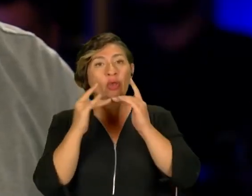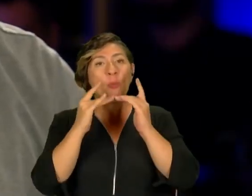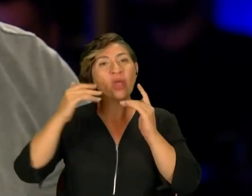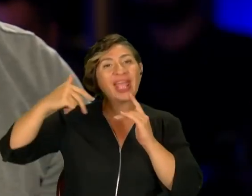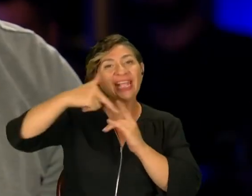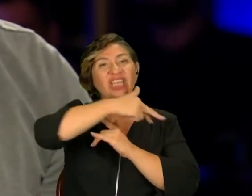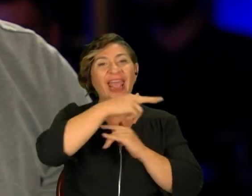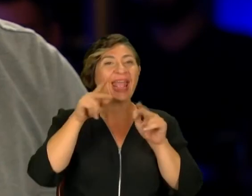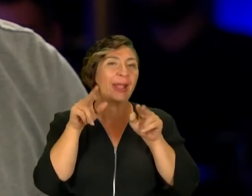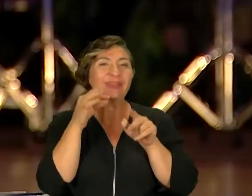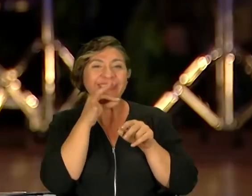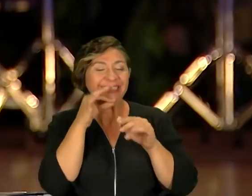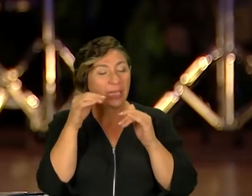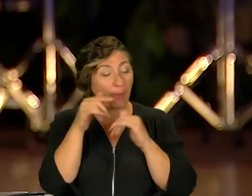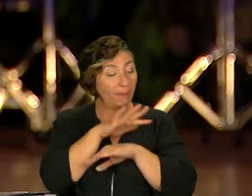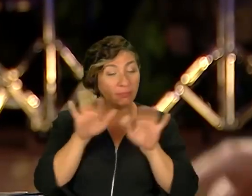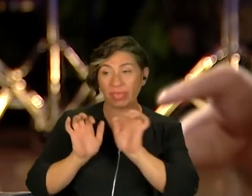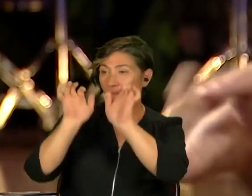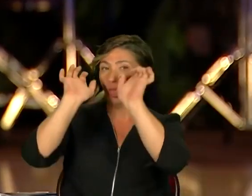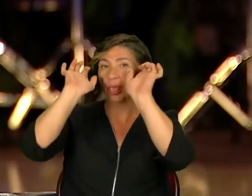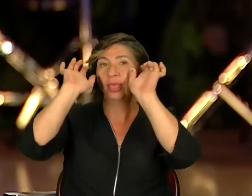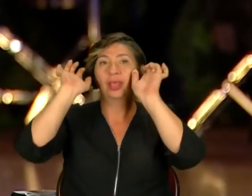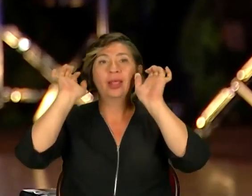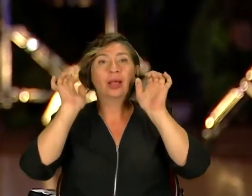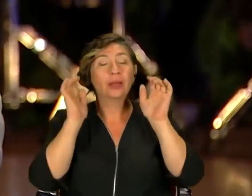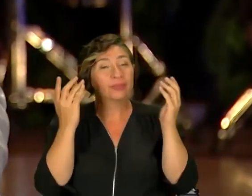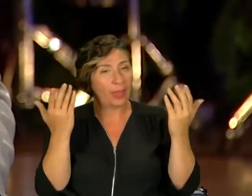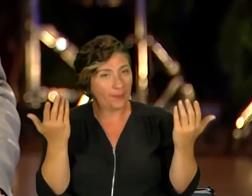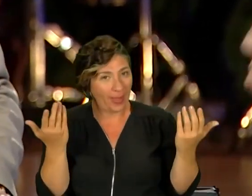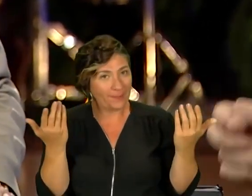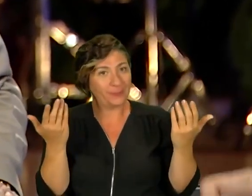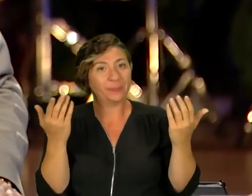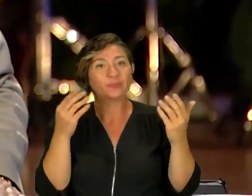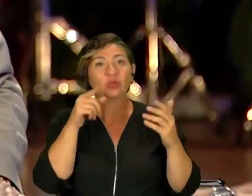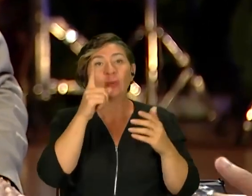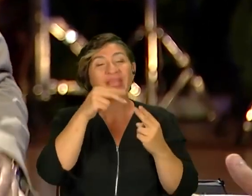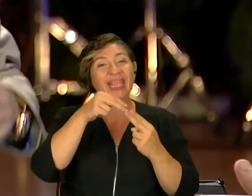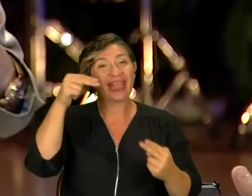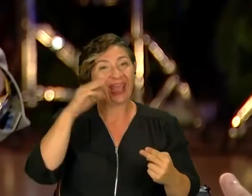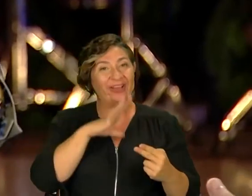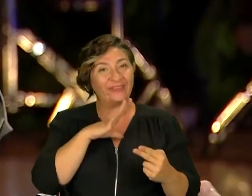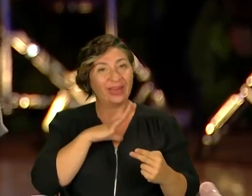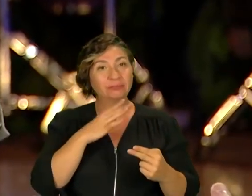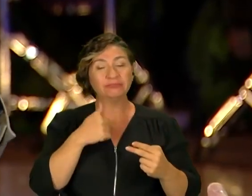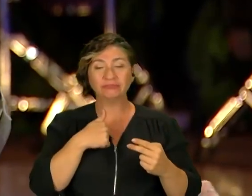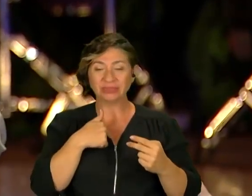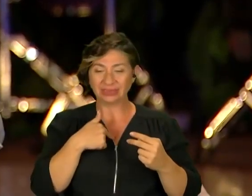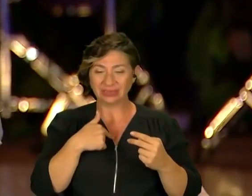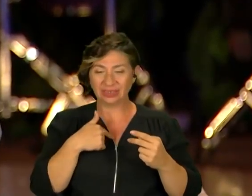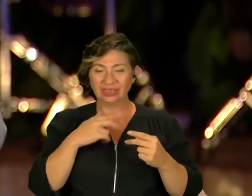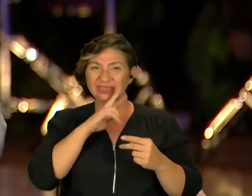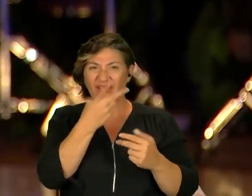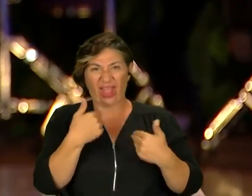gibi bir şey. Bravo, aynen yani öyle. Aynen öyle. Yani bu tamam. Yani şöyle bir hikaye var. Biz sıradanlar,